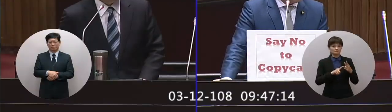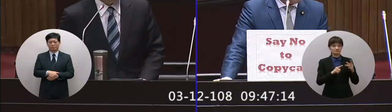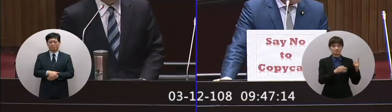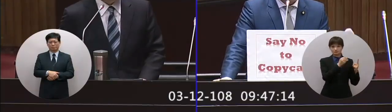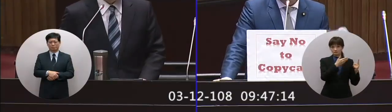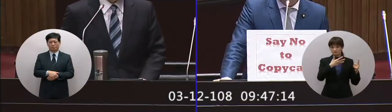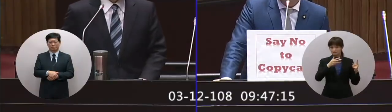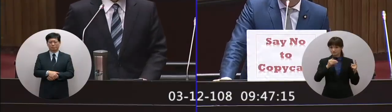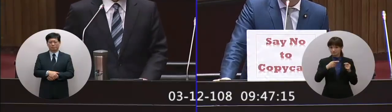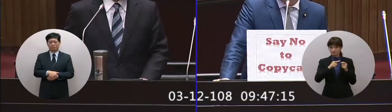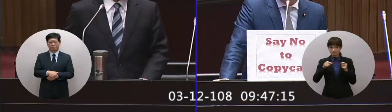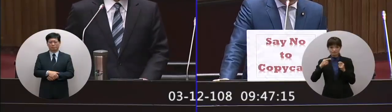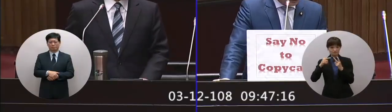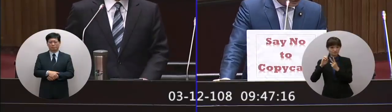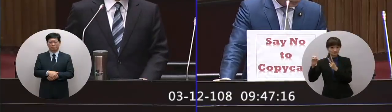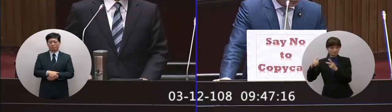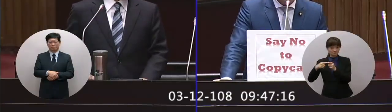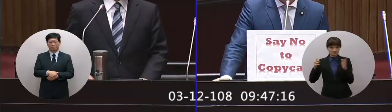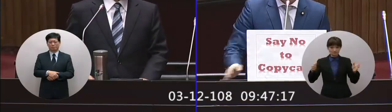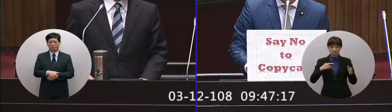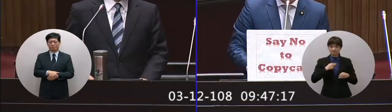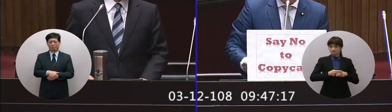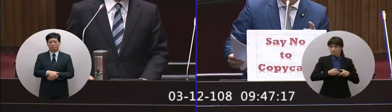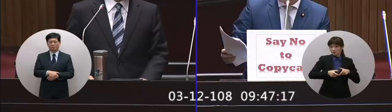中华民国，那2000年以后呢是失